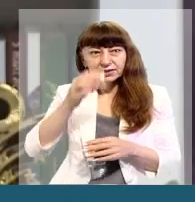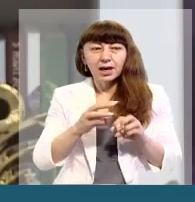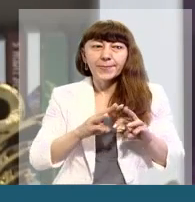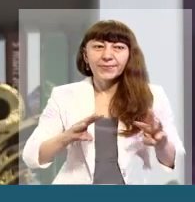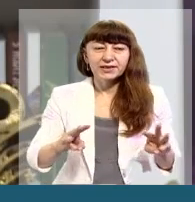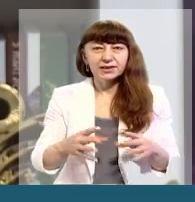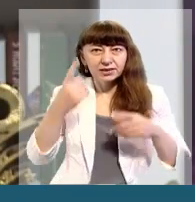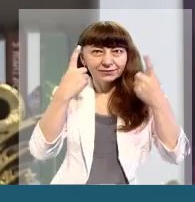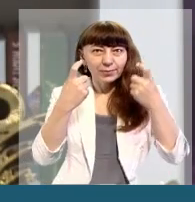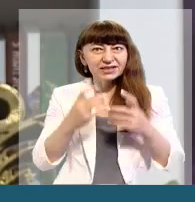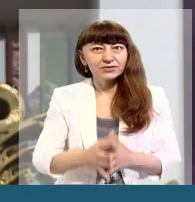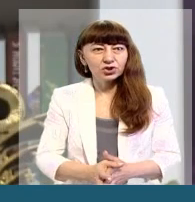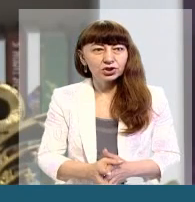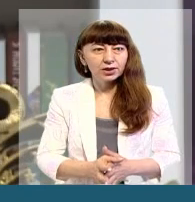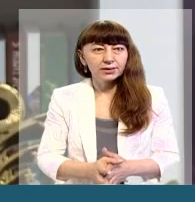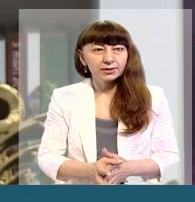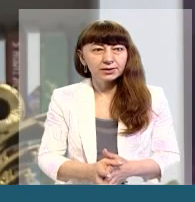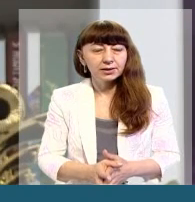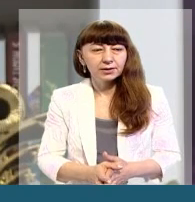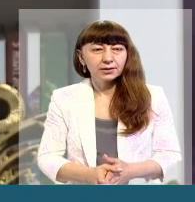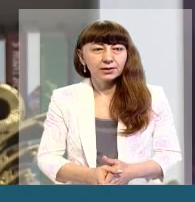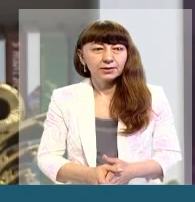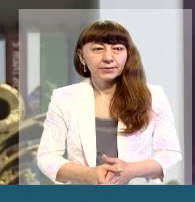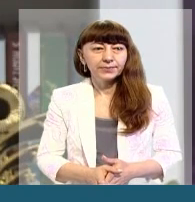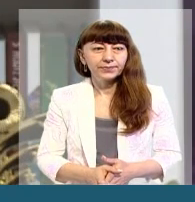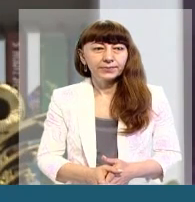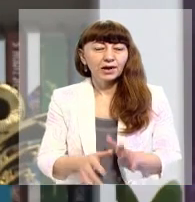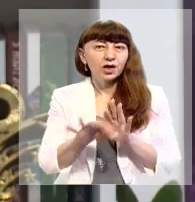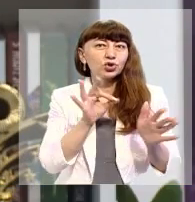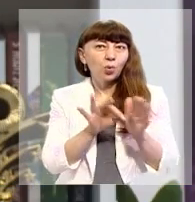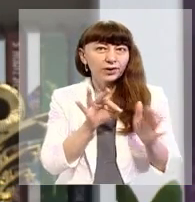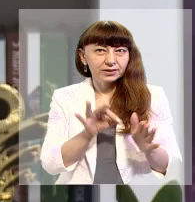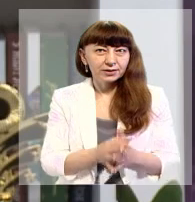Министерство просвещения, исходя из композитного индекса,